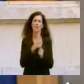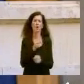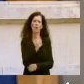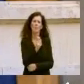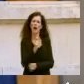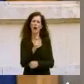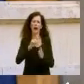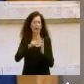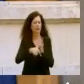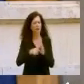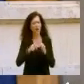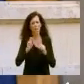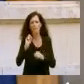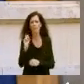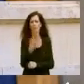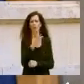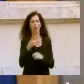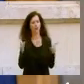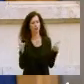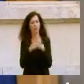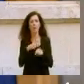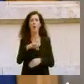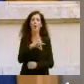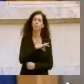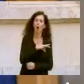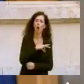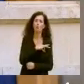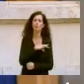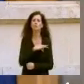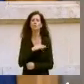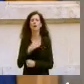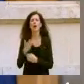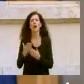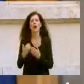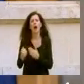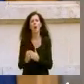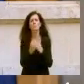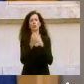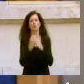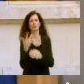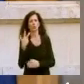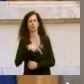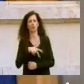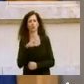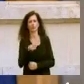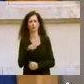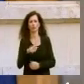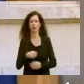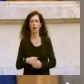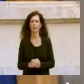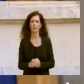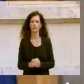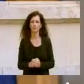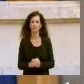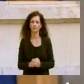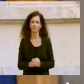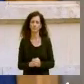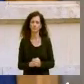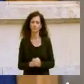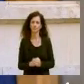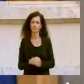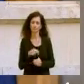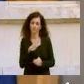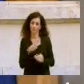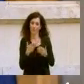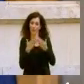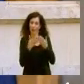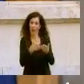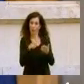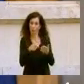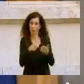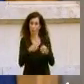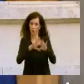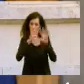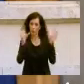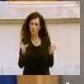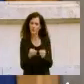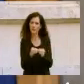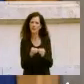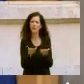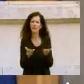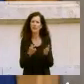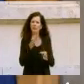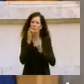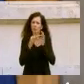velocemente bonus e ammortizzatori sociali a queste misure sono solo l'inizio di un percorso